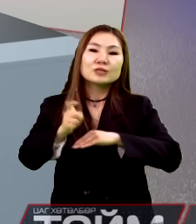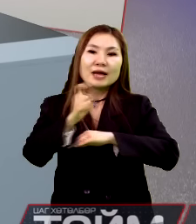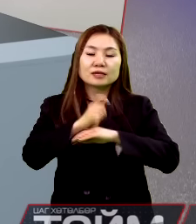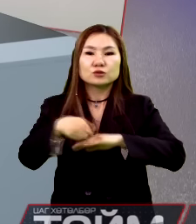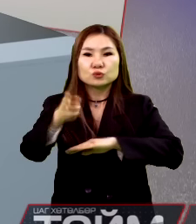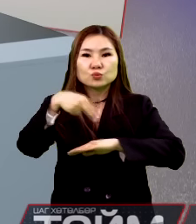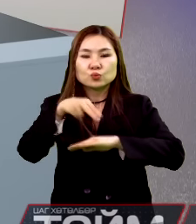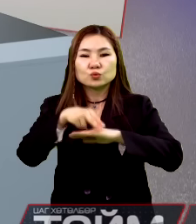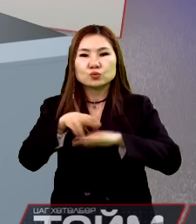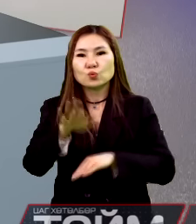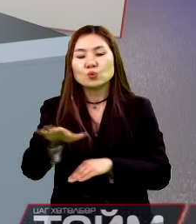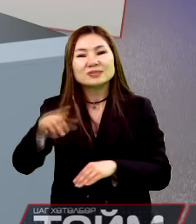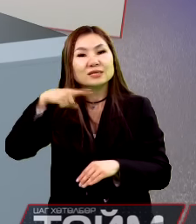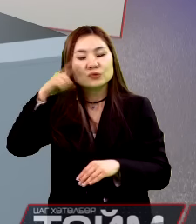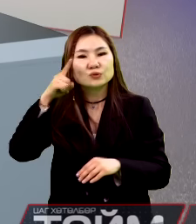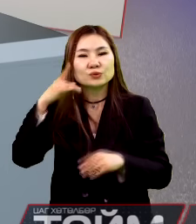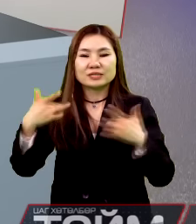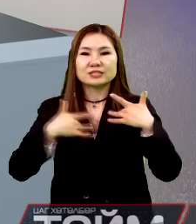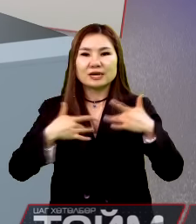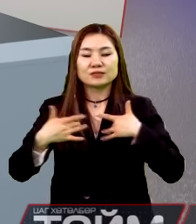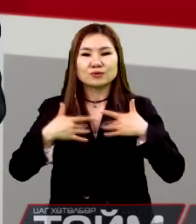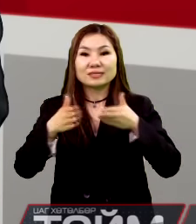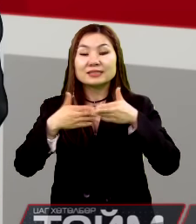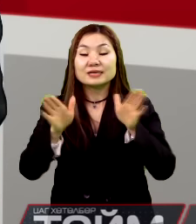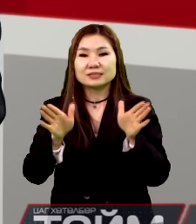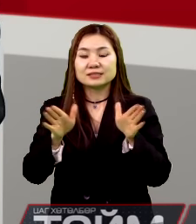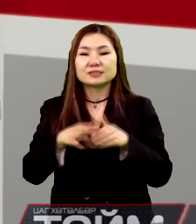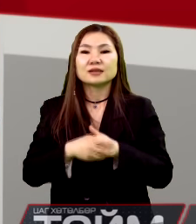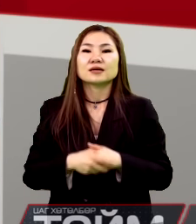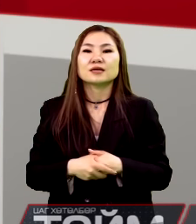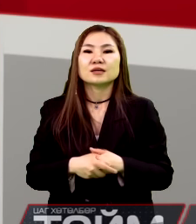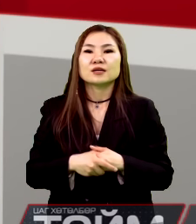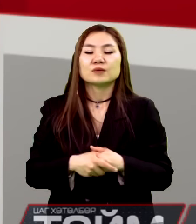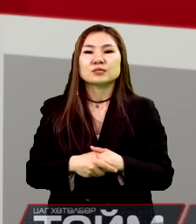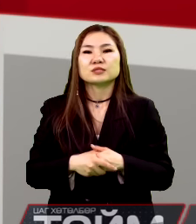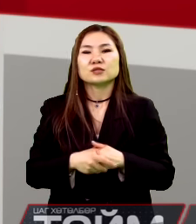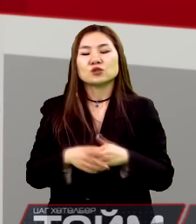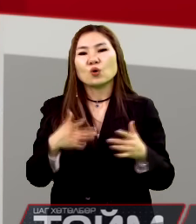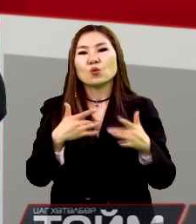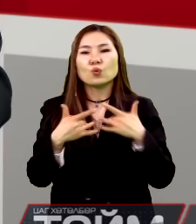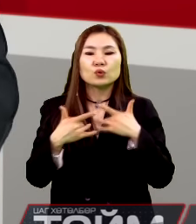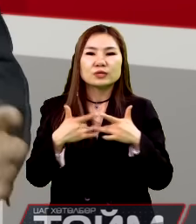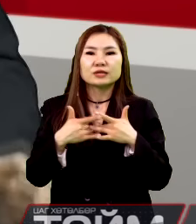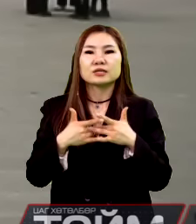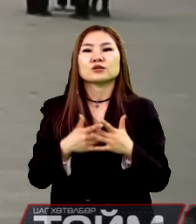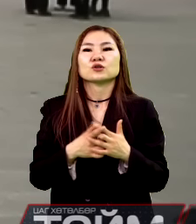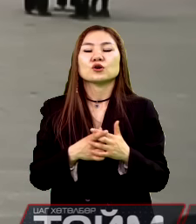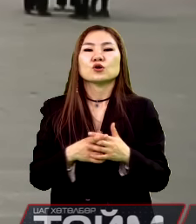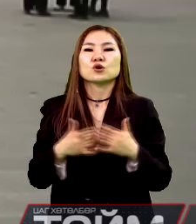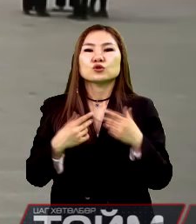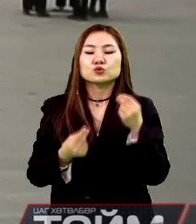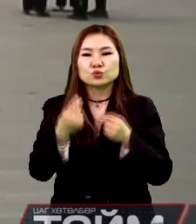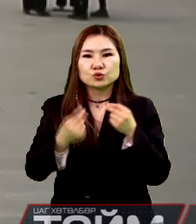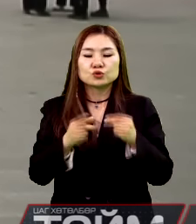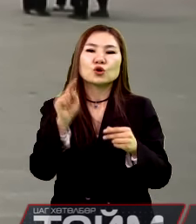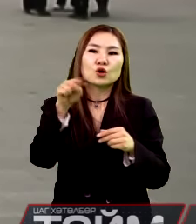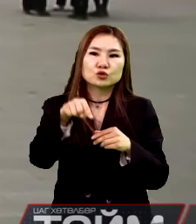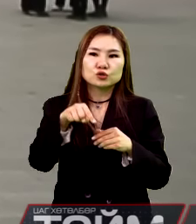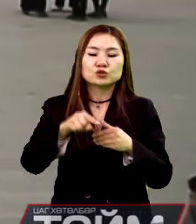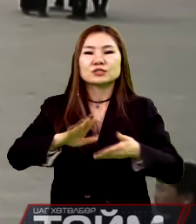дөрөвт хүүхд залуучуудын театр нээлтээ хийлээ. Тэгэд энэ дээр бол манай урлагийн бас одоо од сор болсон